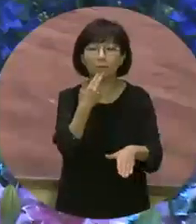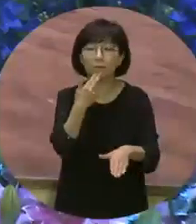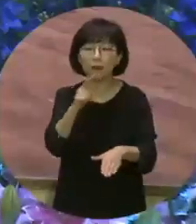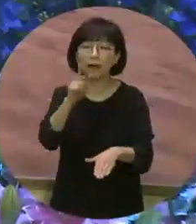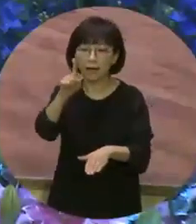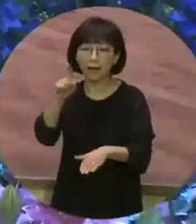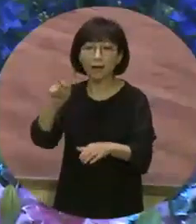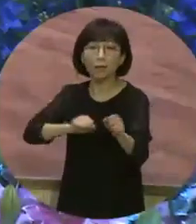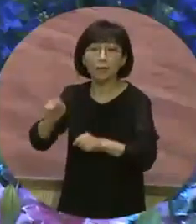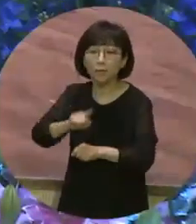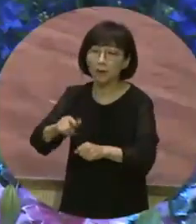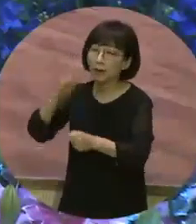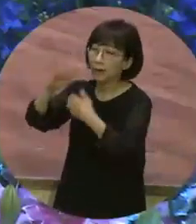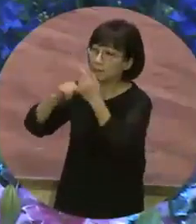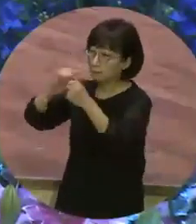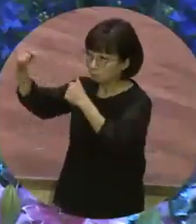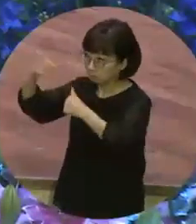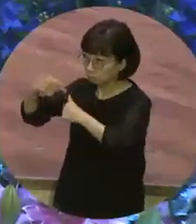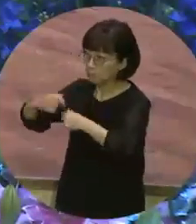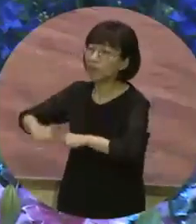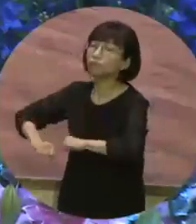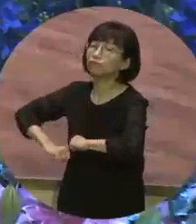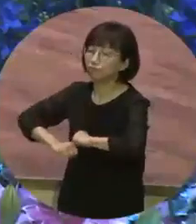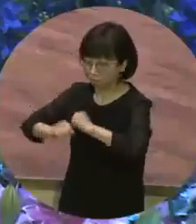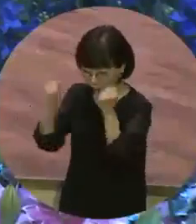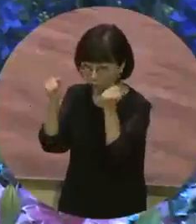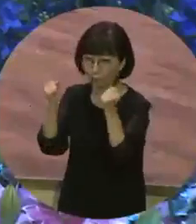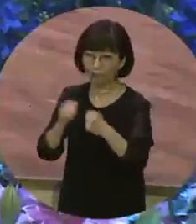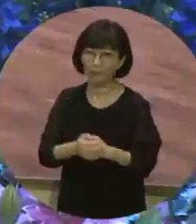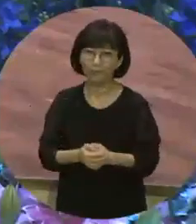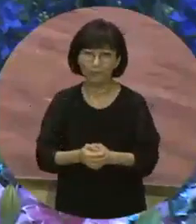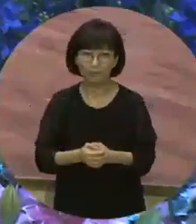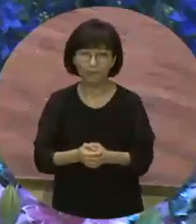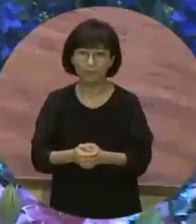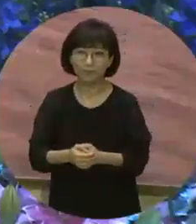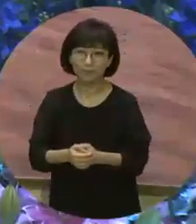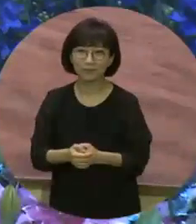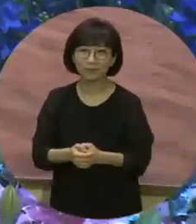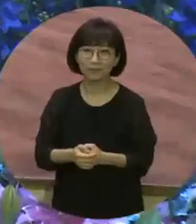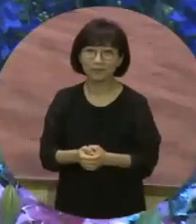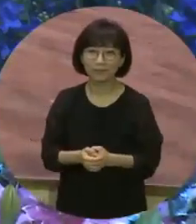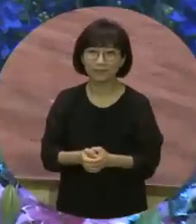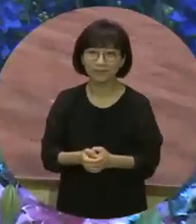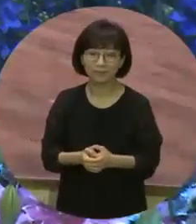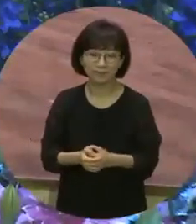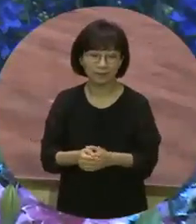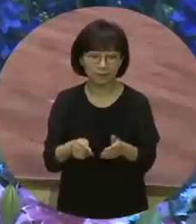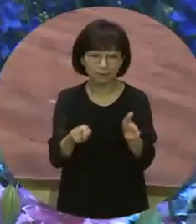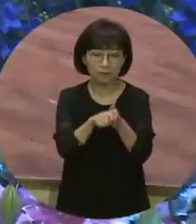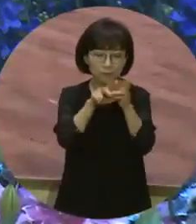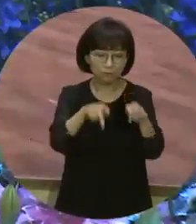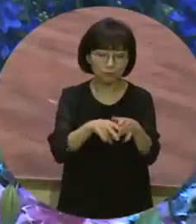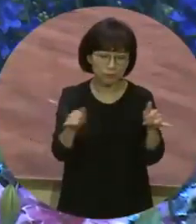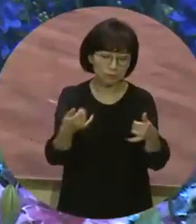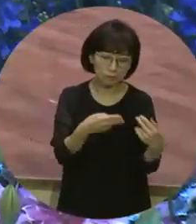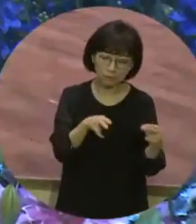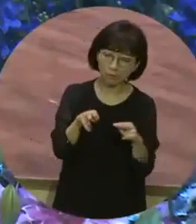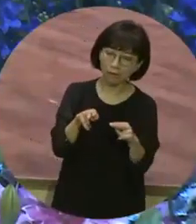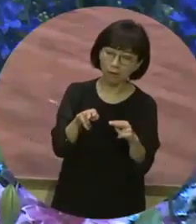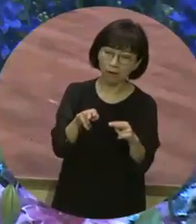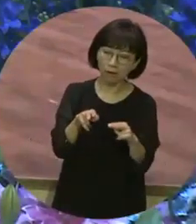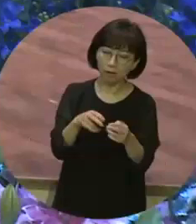아시겠어요? 하나님 말씀 순종하니까 사람들이 복받았다. 불신자가 볼 때 감동받는 거요.